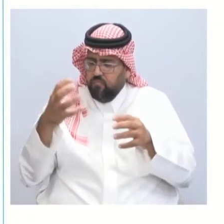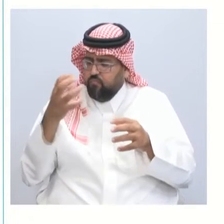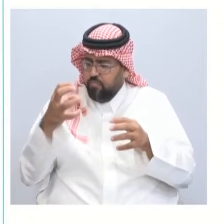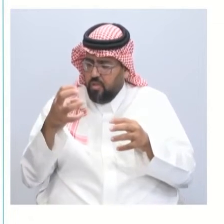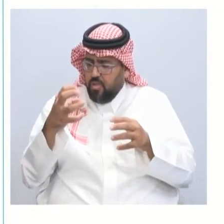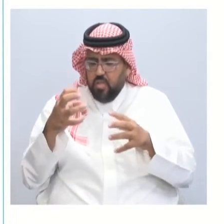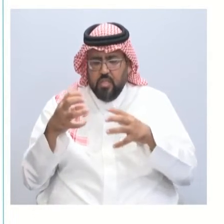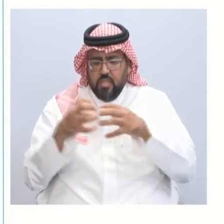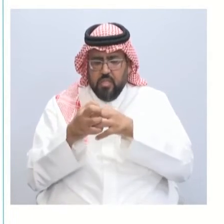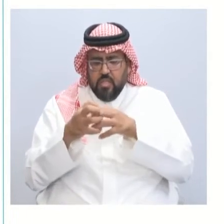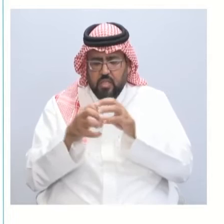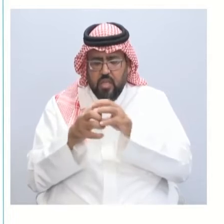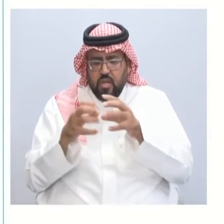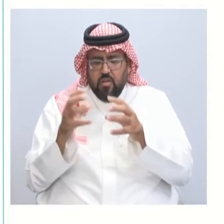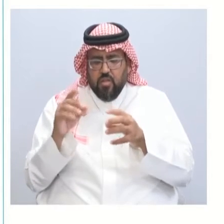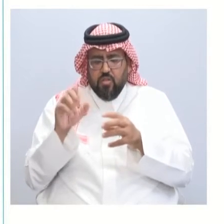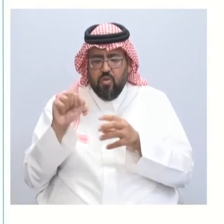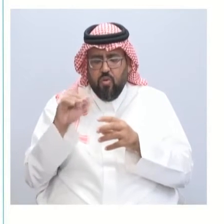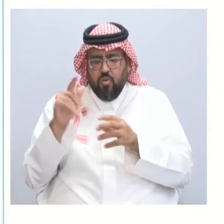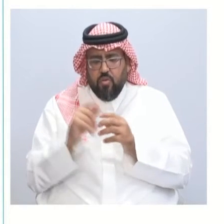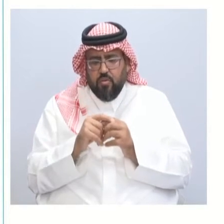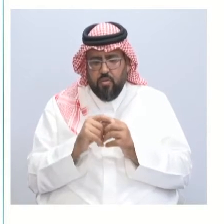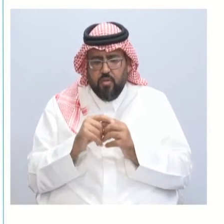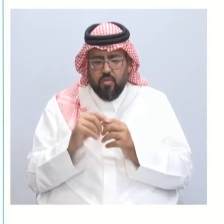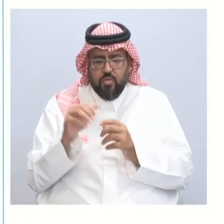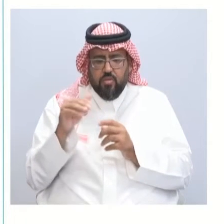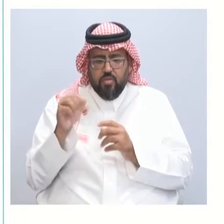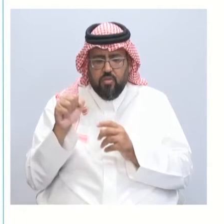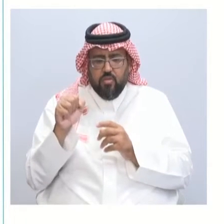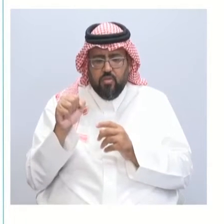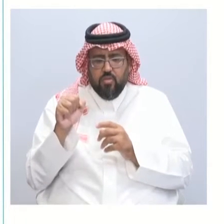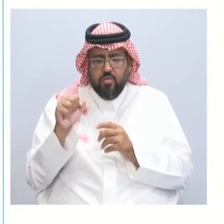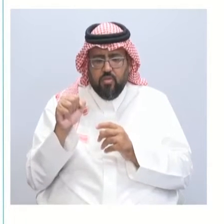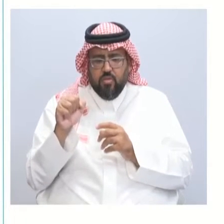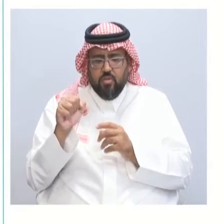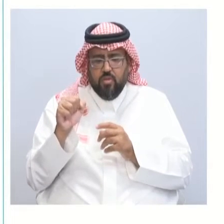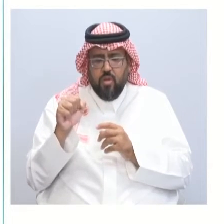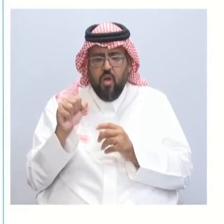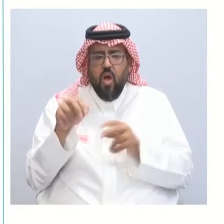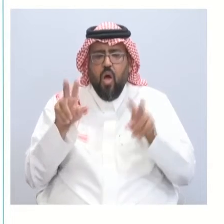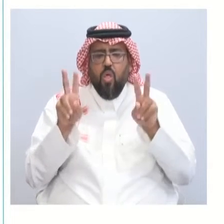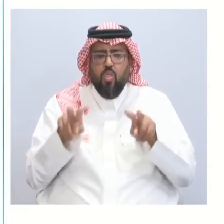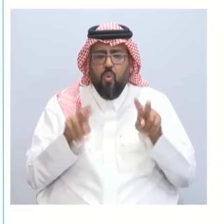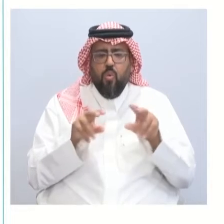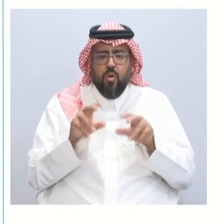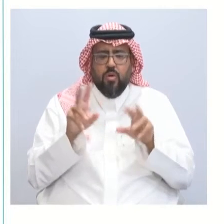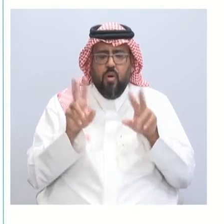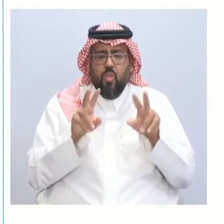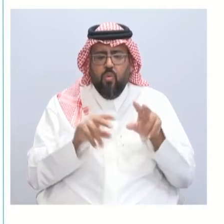التحام رواسب الصخور كذلك صخور عضويه من بقايا مخلوقات